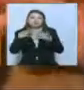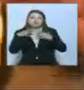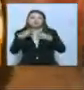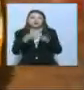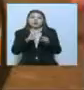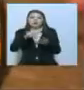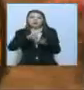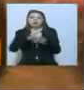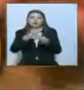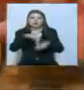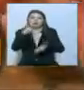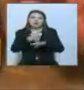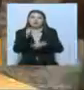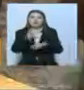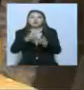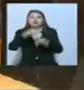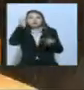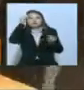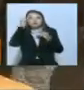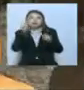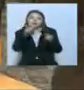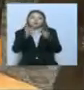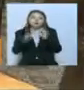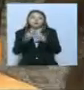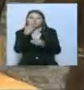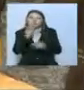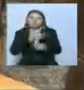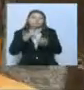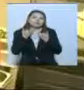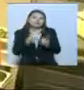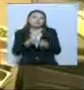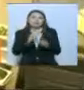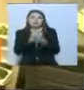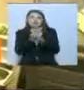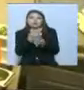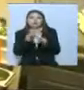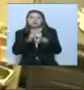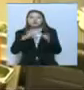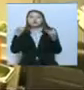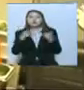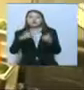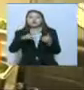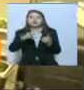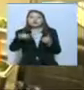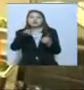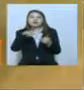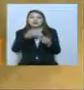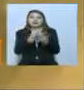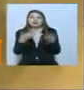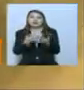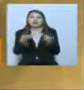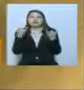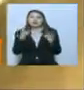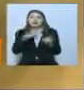свойствам. Но самое главное, считают повара, это любовь к тому, что готовишь. По словам чрезвычайного и полномочного посла Таиланда Чатчаванса